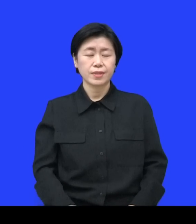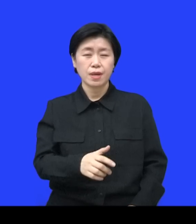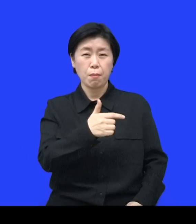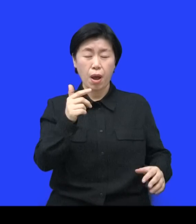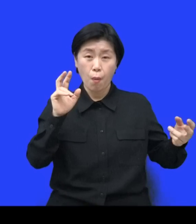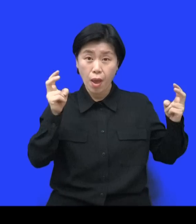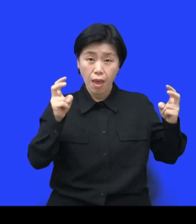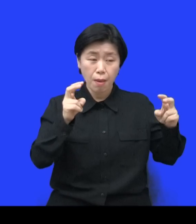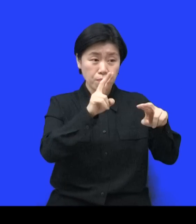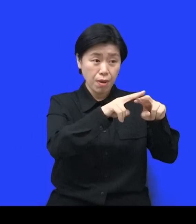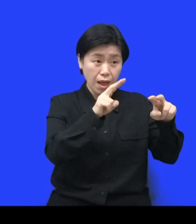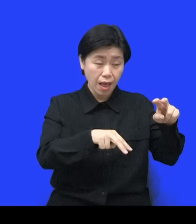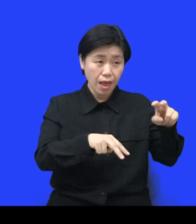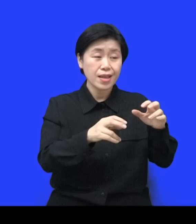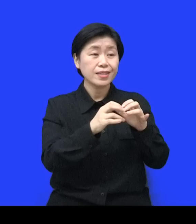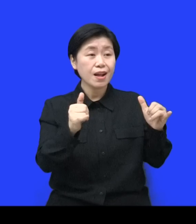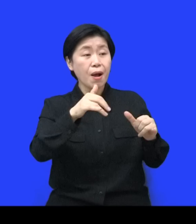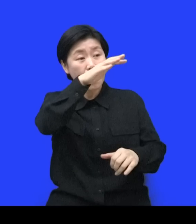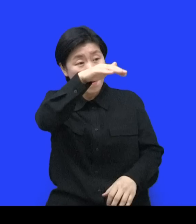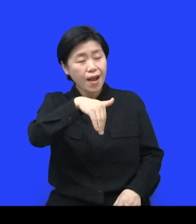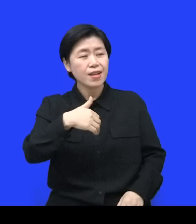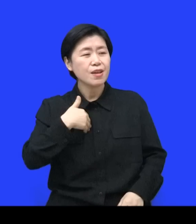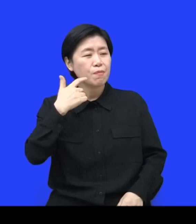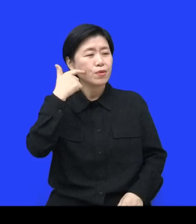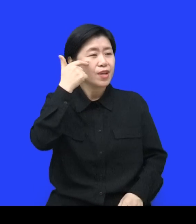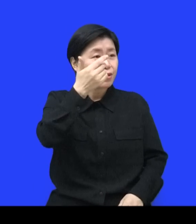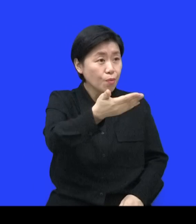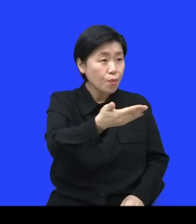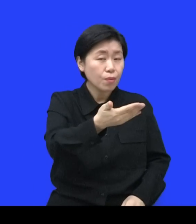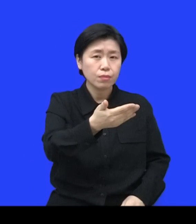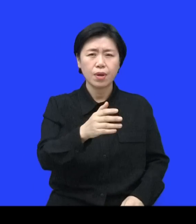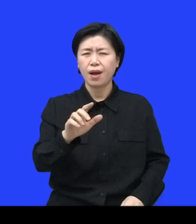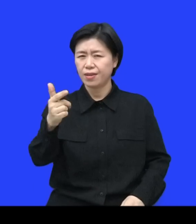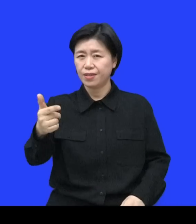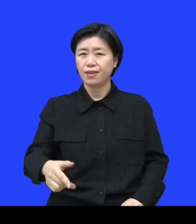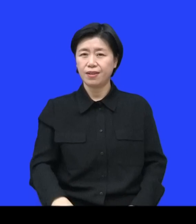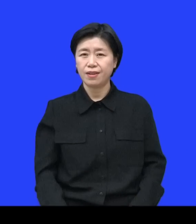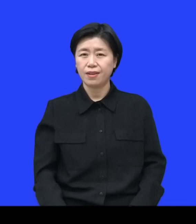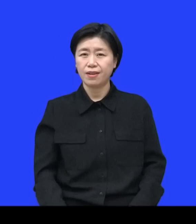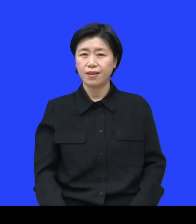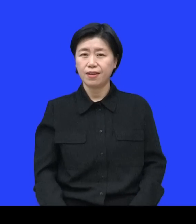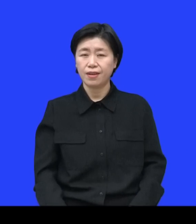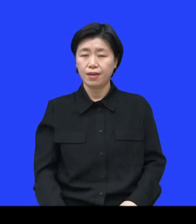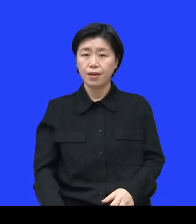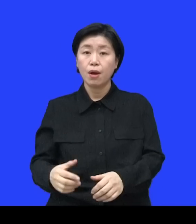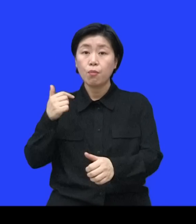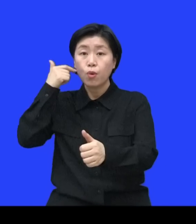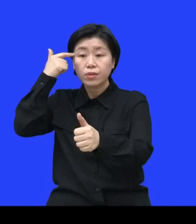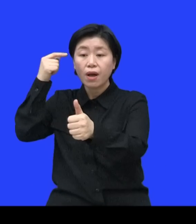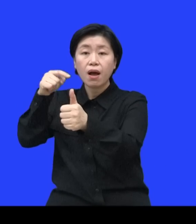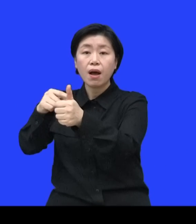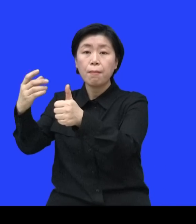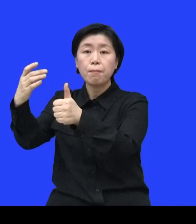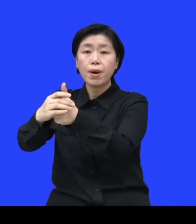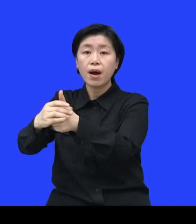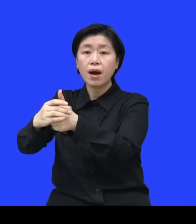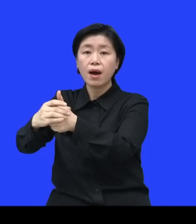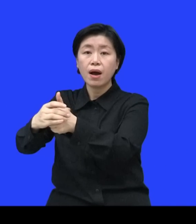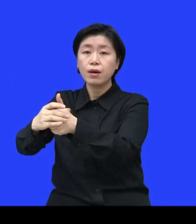하나님께서 목사를 누굴 목사로 부르시느냐? 그냥 하나님 마음대로. 하나님이